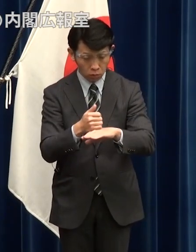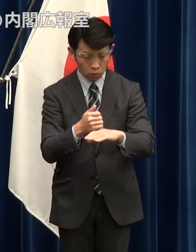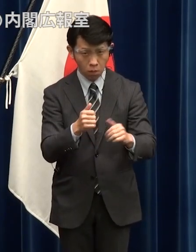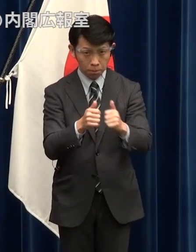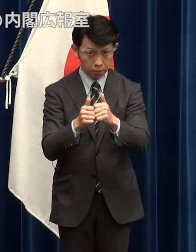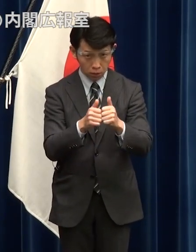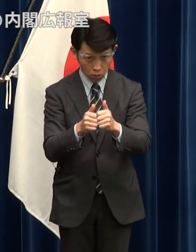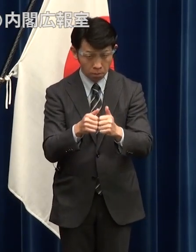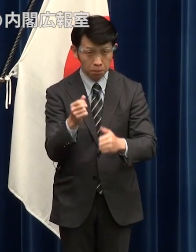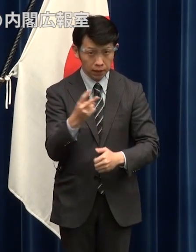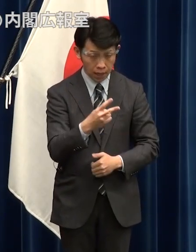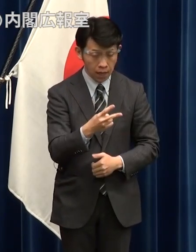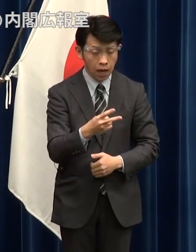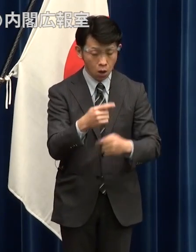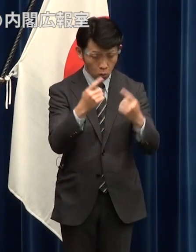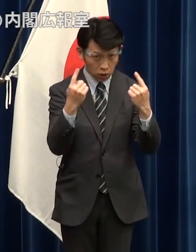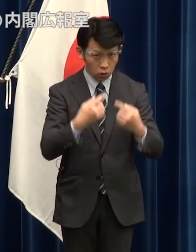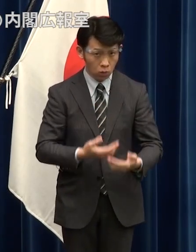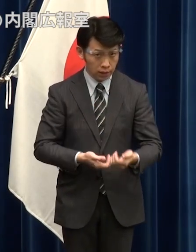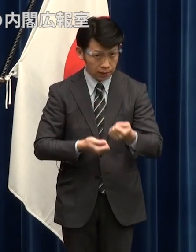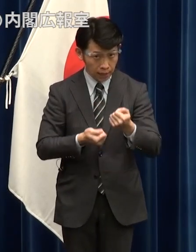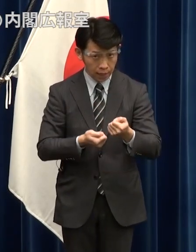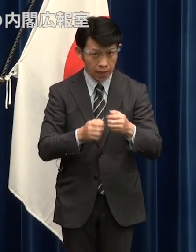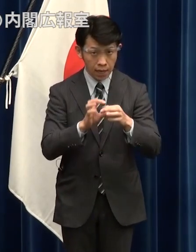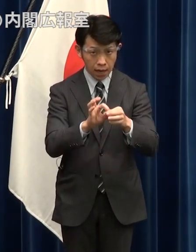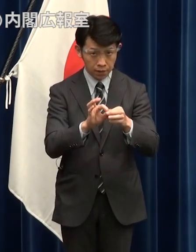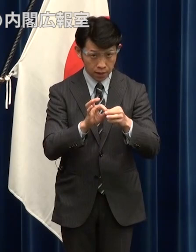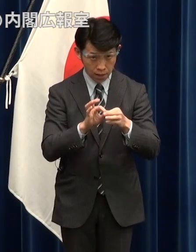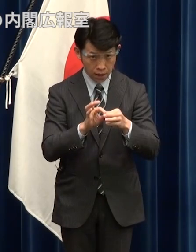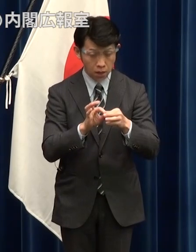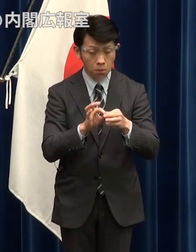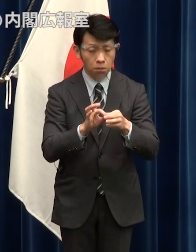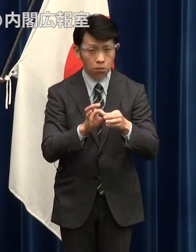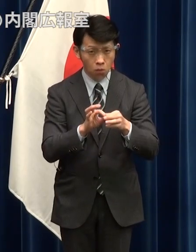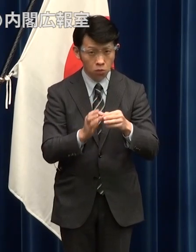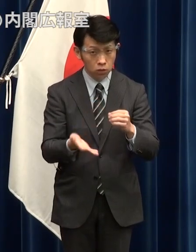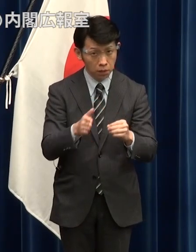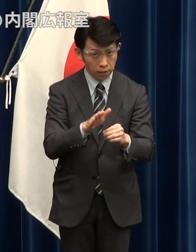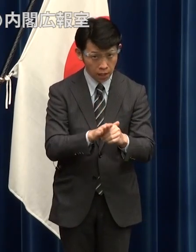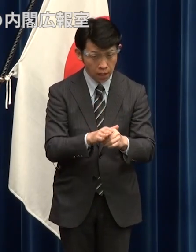つ、令和5年という重要な年の